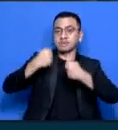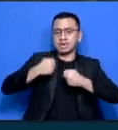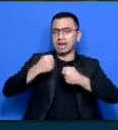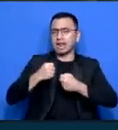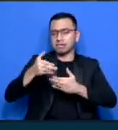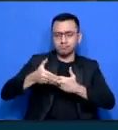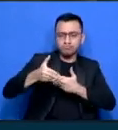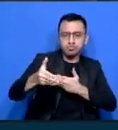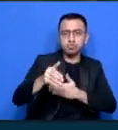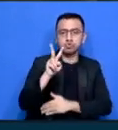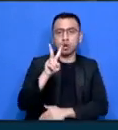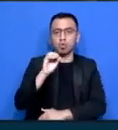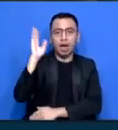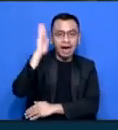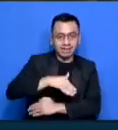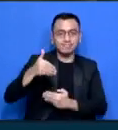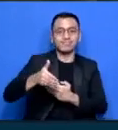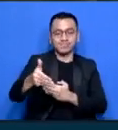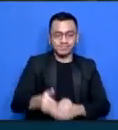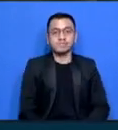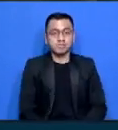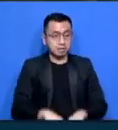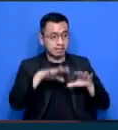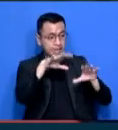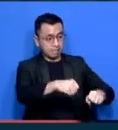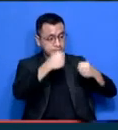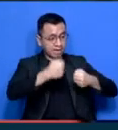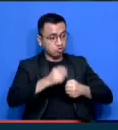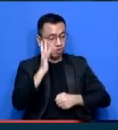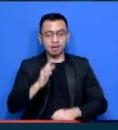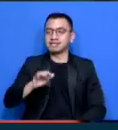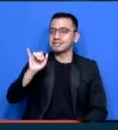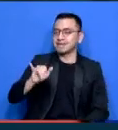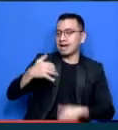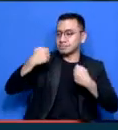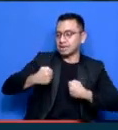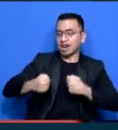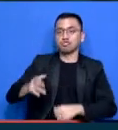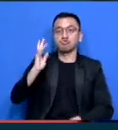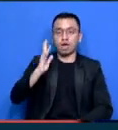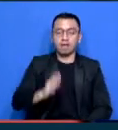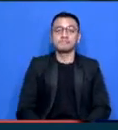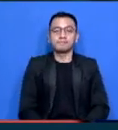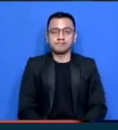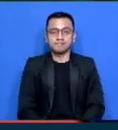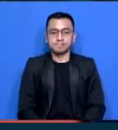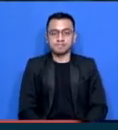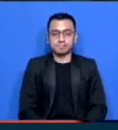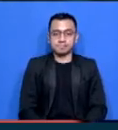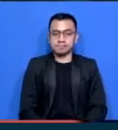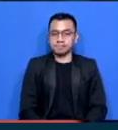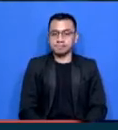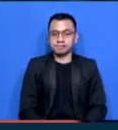depan Oke berarti sudah ditahan begitu ya Iya Mas sudah ditahan he kemudian yang juga jadi sorotan nih pak Audi